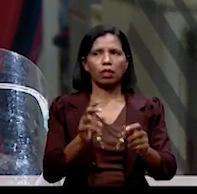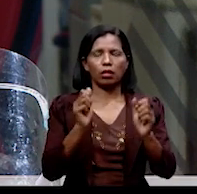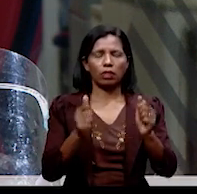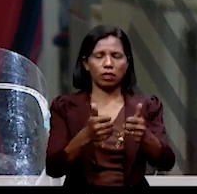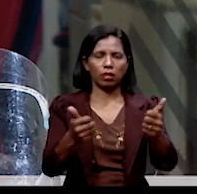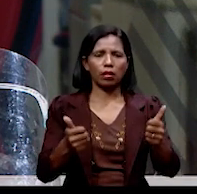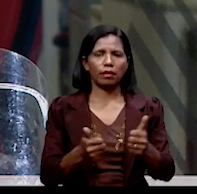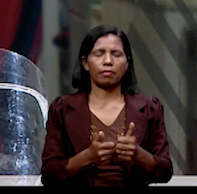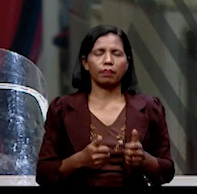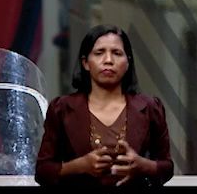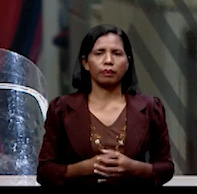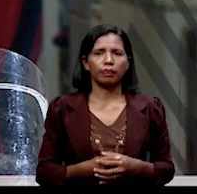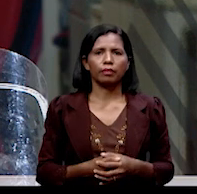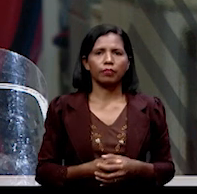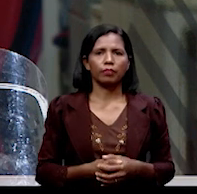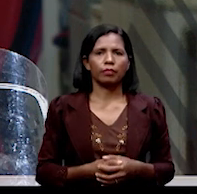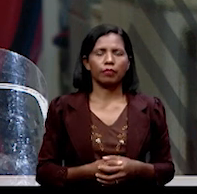Artemoris.